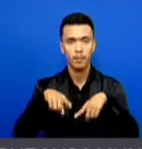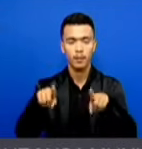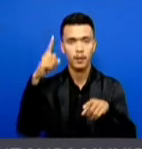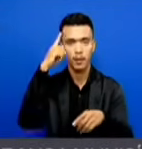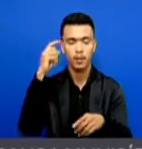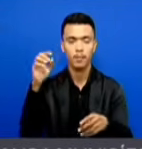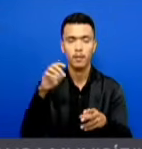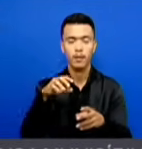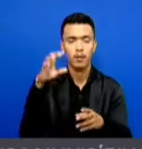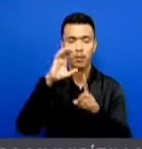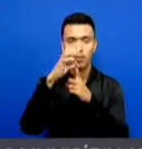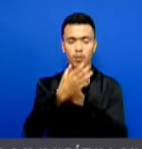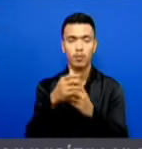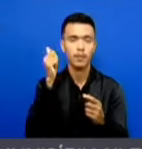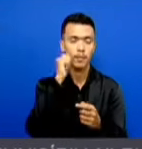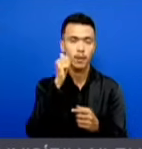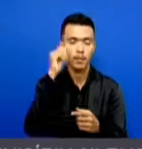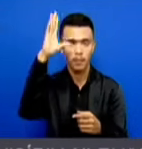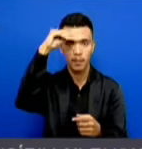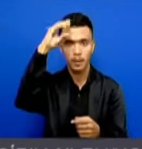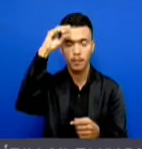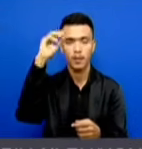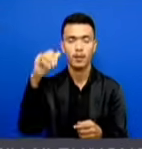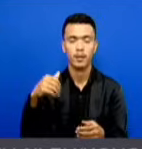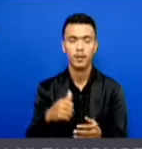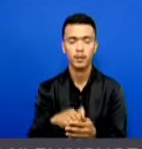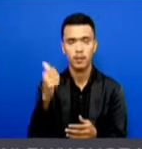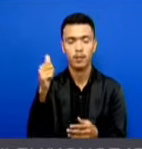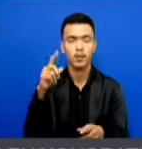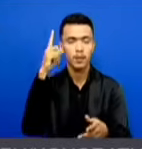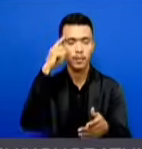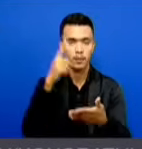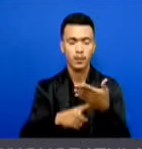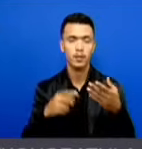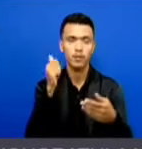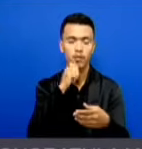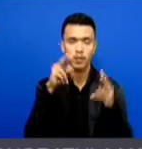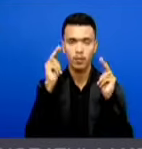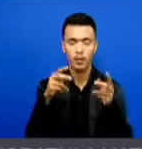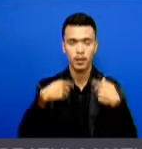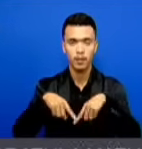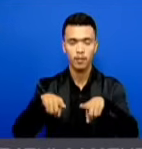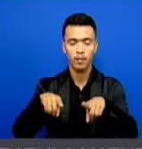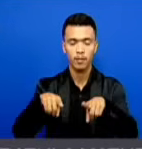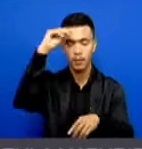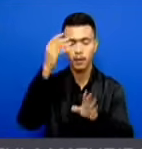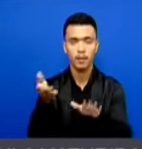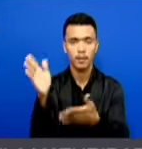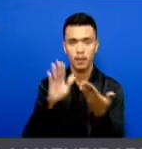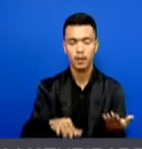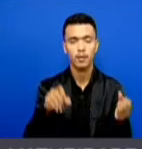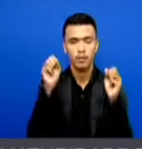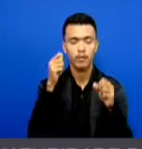mane sanu mitin de kultura ni mane sanu mane sanu banto mane sanu se iha hela nu sama fetu ti mi ba ami mane mati hutu mi fetu ba